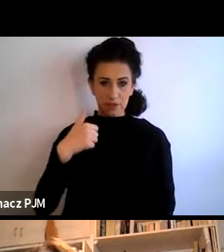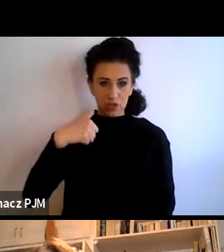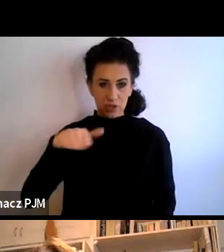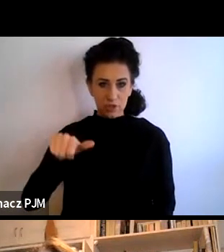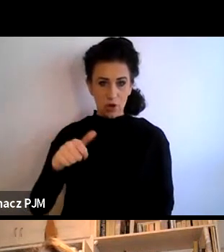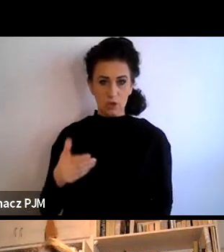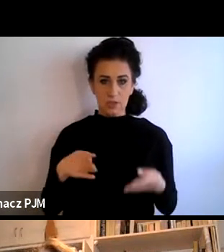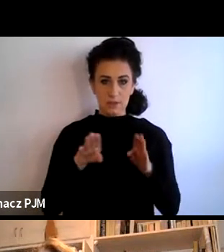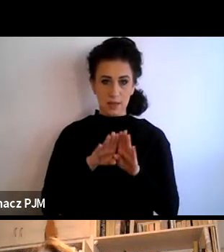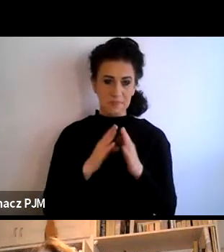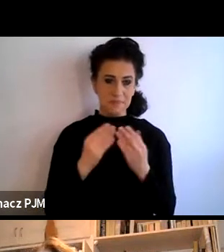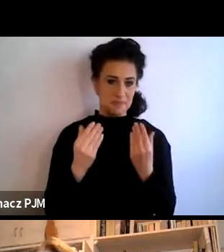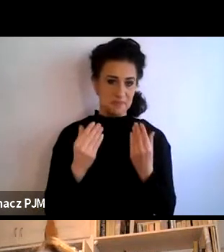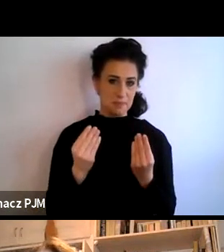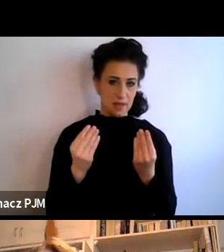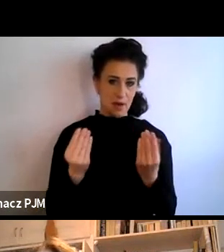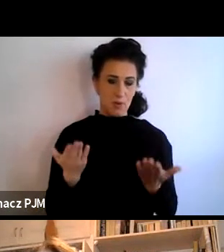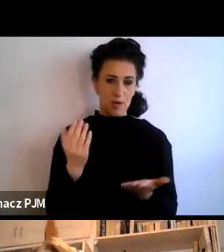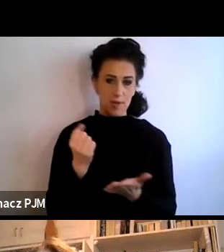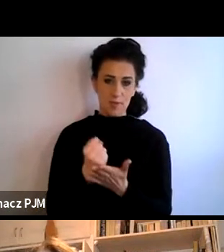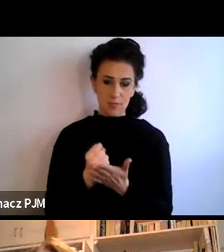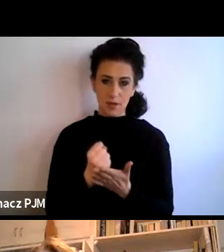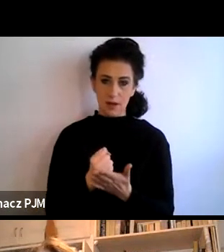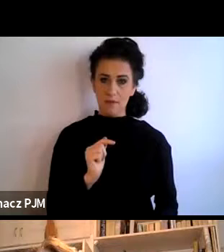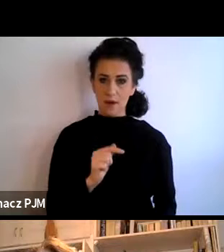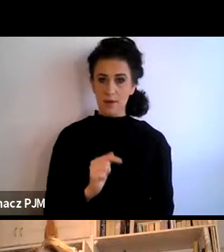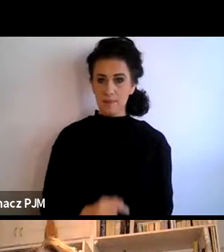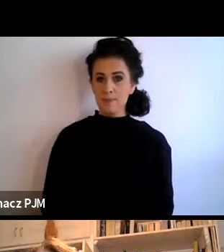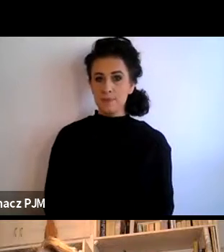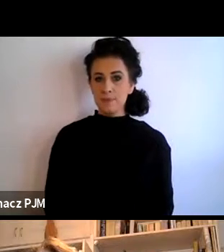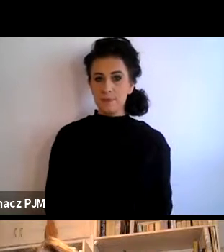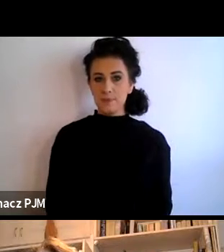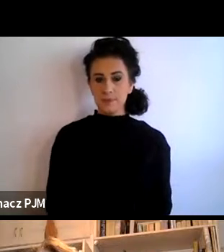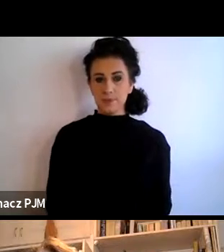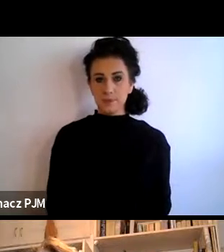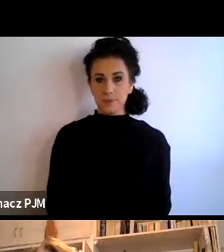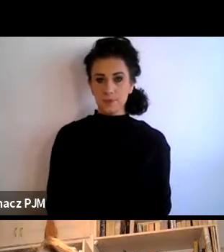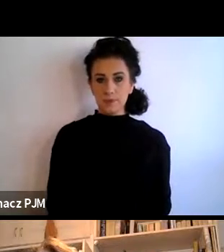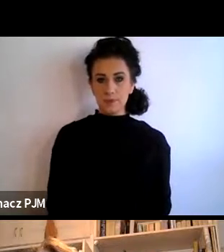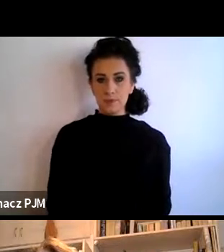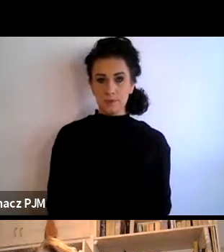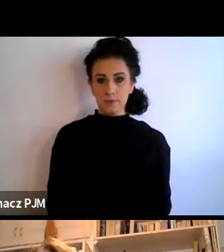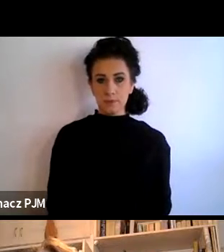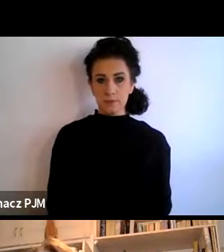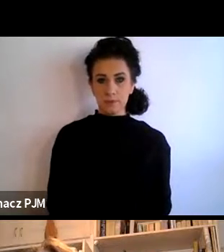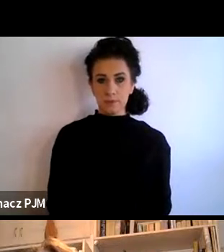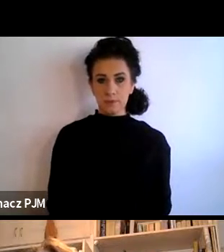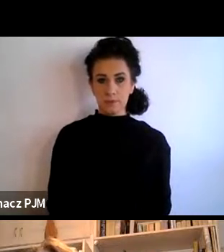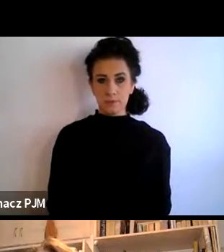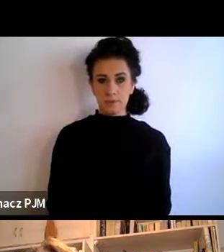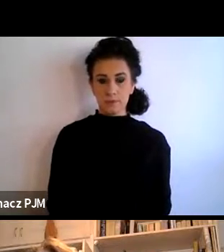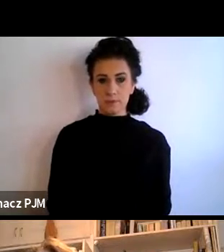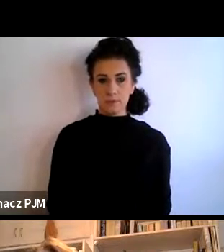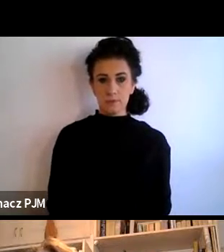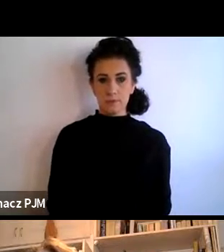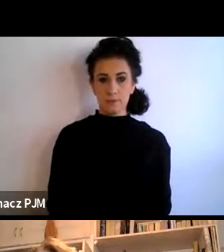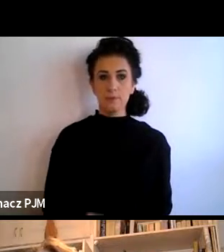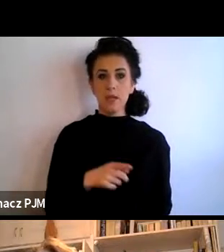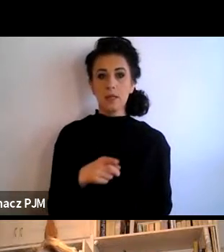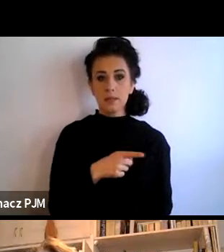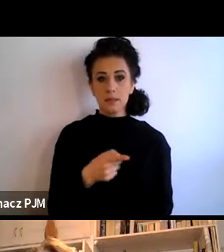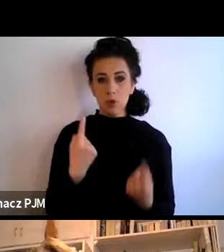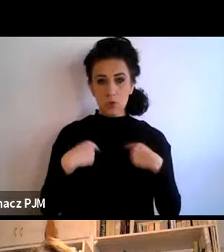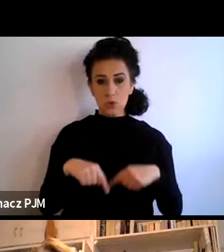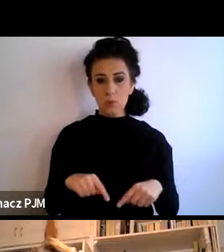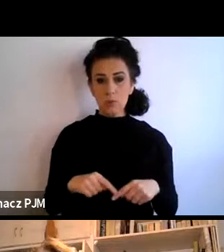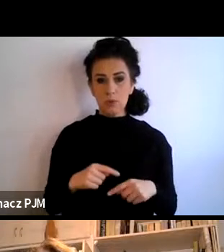było coś niesamowitego, że ktoś taki, że te osoby naprawdę, im też zależało no, na takim